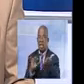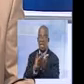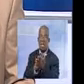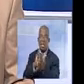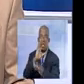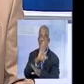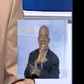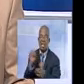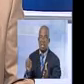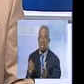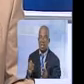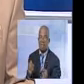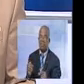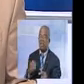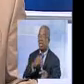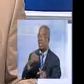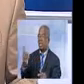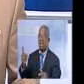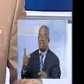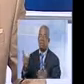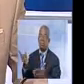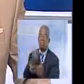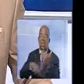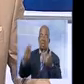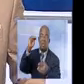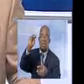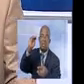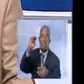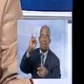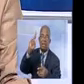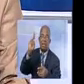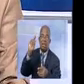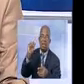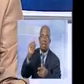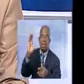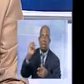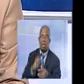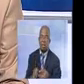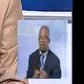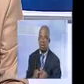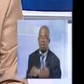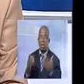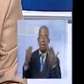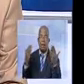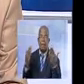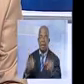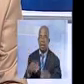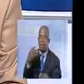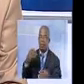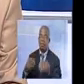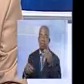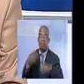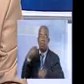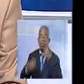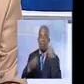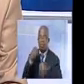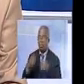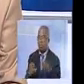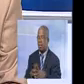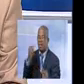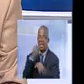ce soir en zone industrielle au quartier Mikao. La question de l'emploi pour les diplômés